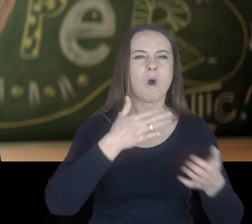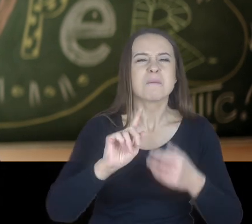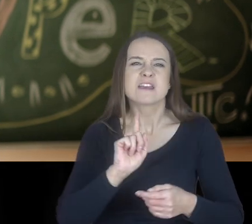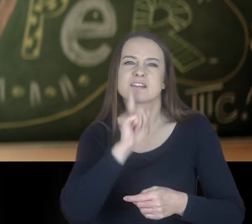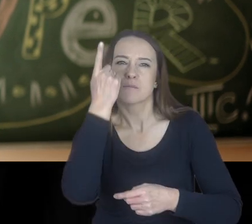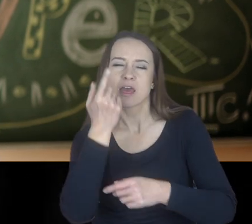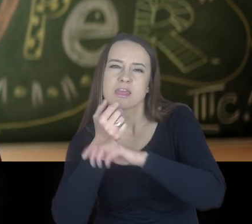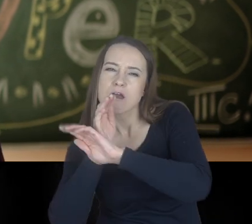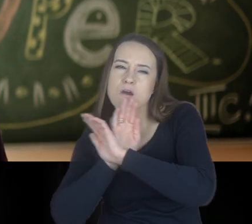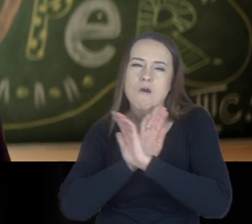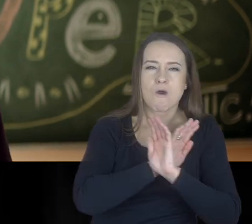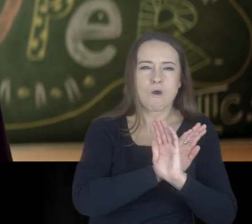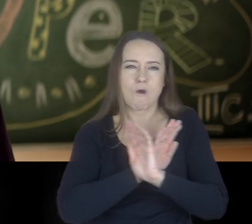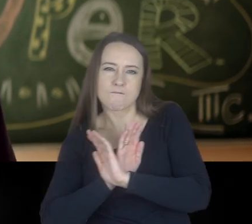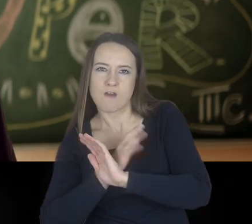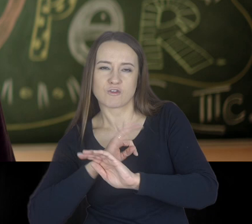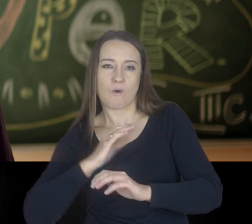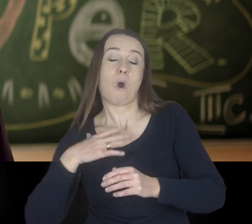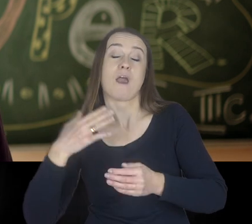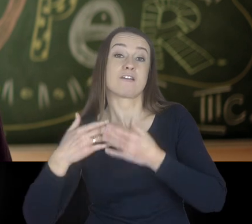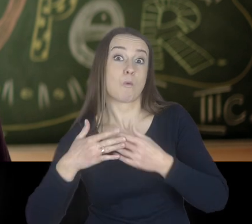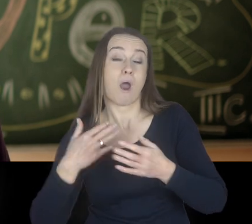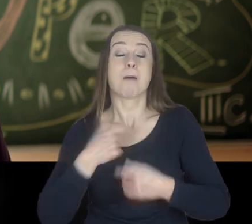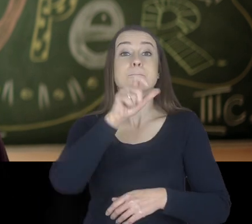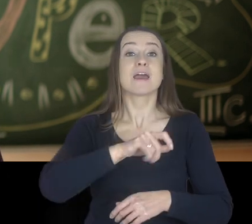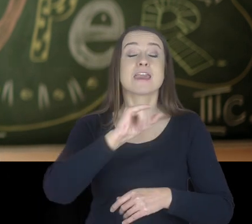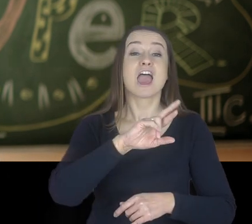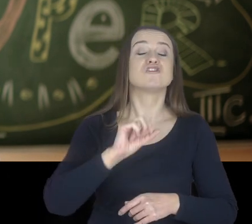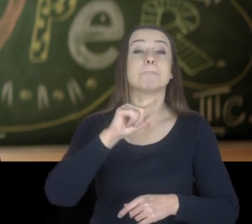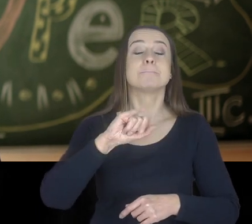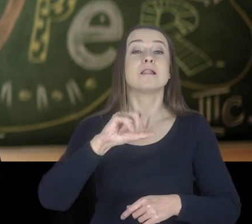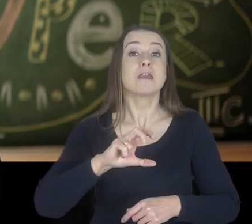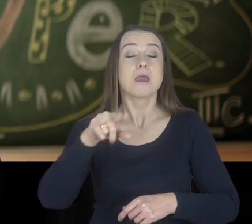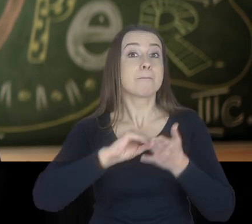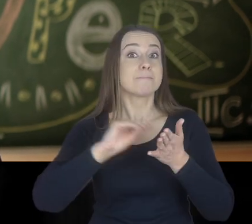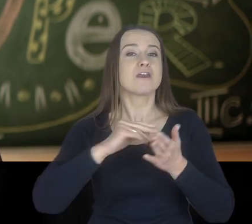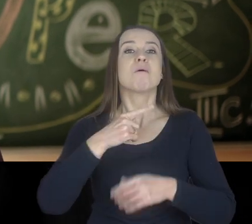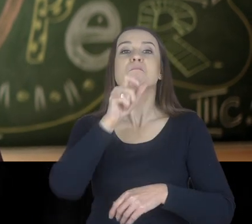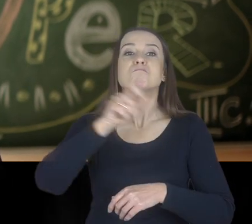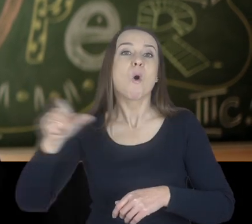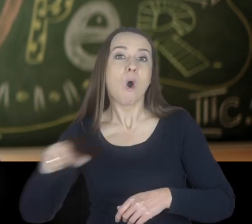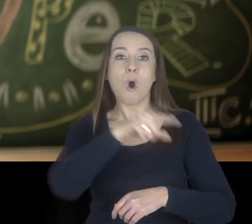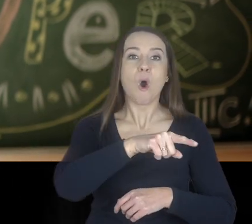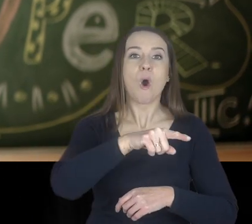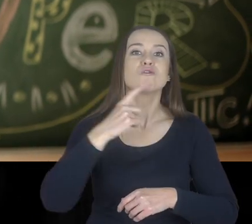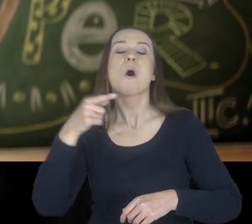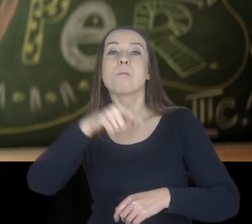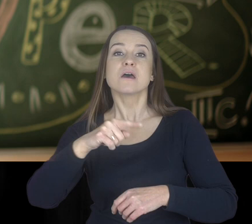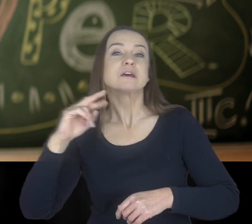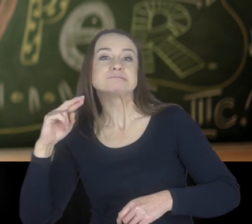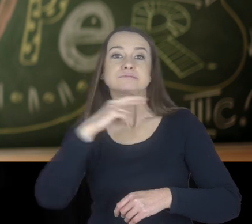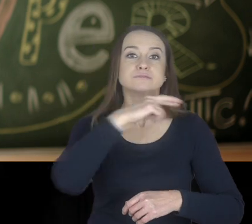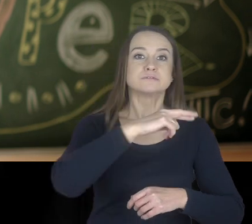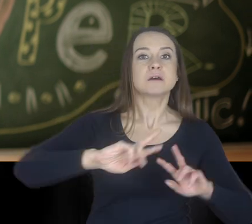maskować swoją słabość. Bo tak jak pisał Jerzy Pilch, to poranieni ranią. I to upokorzeni upokarzają.